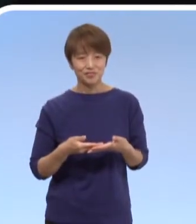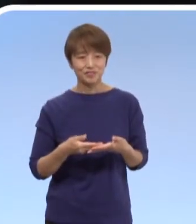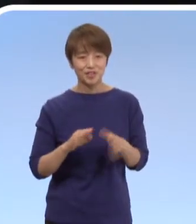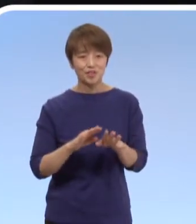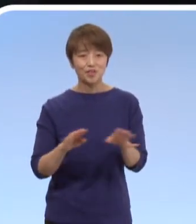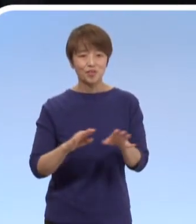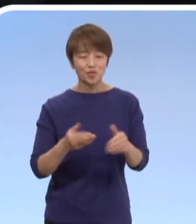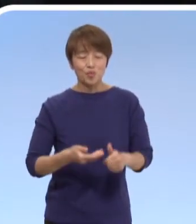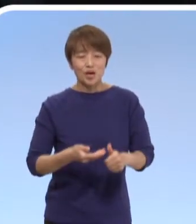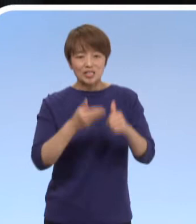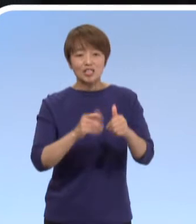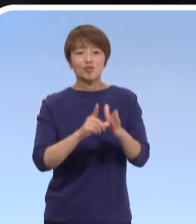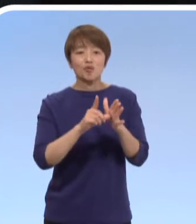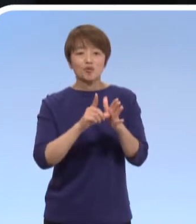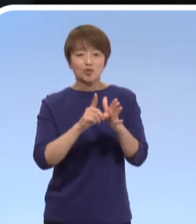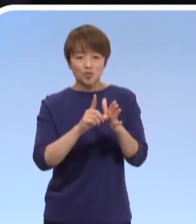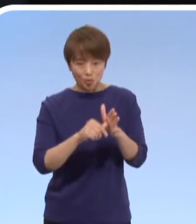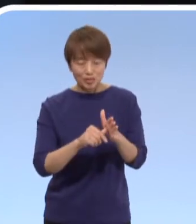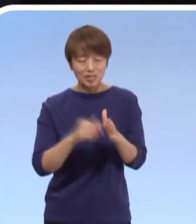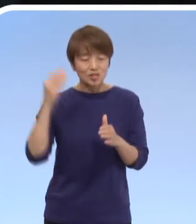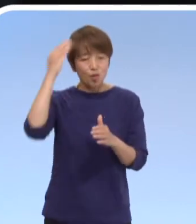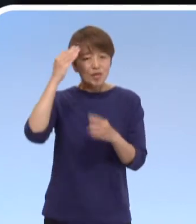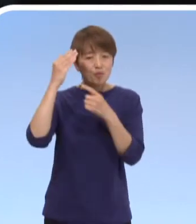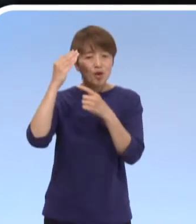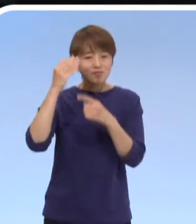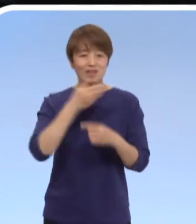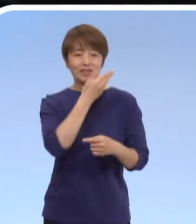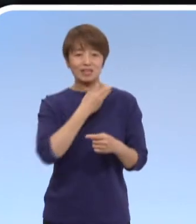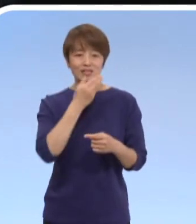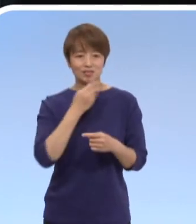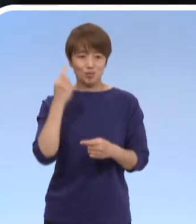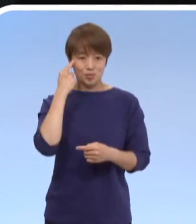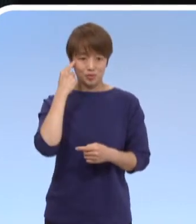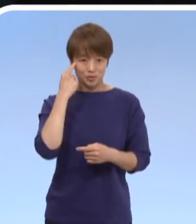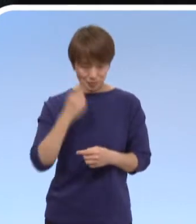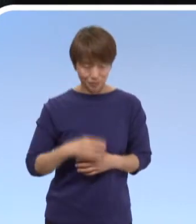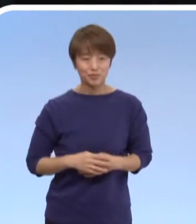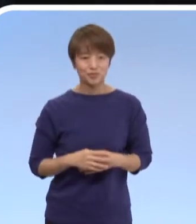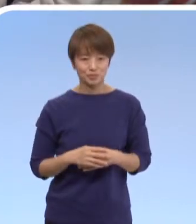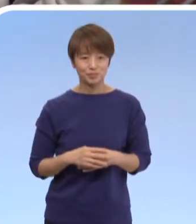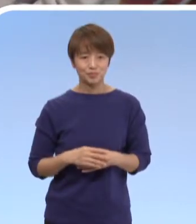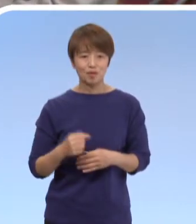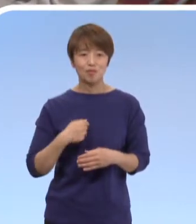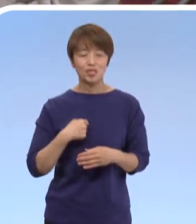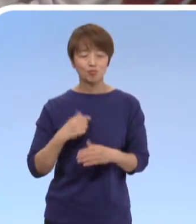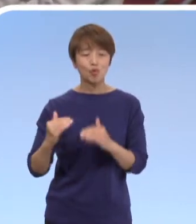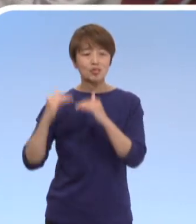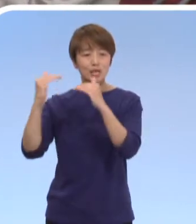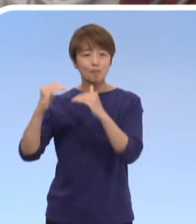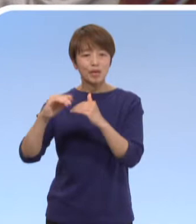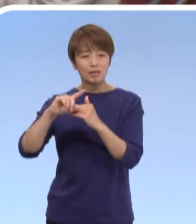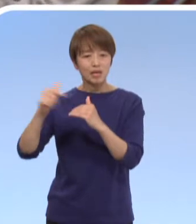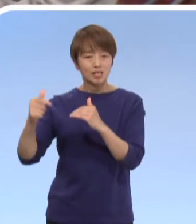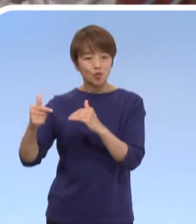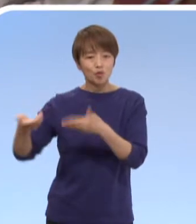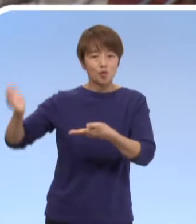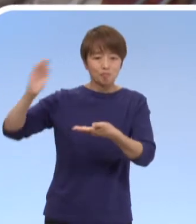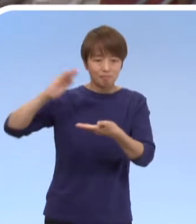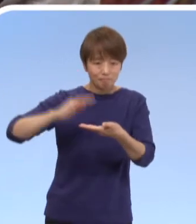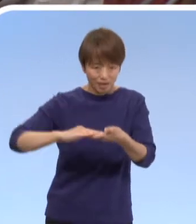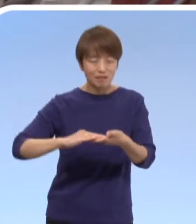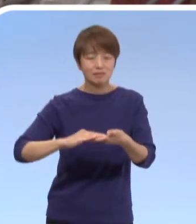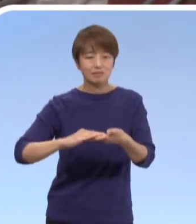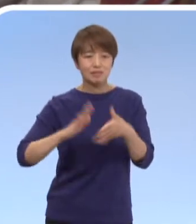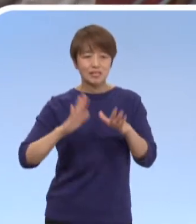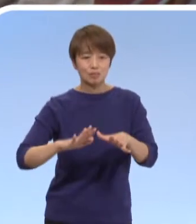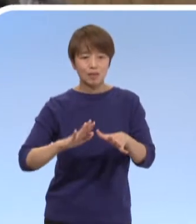ですよね。子どもが成長していく中ですごく大事なことやと思うんですね。まあ、私も先輩方から受け